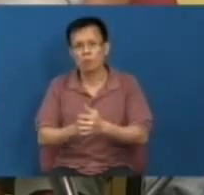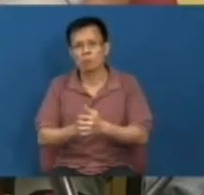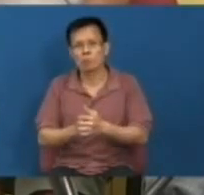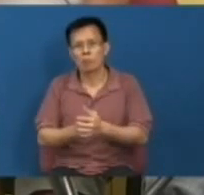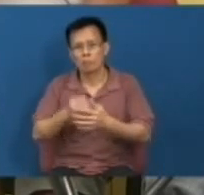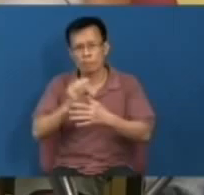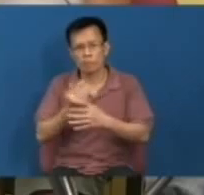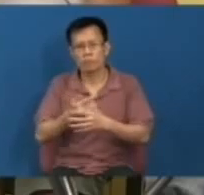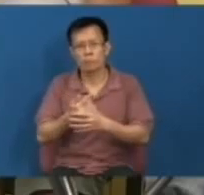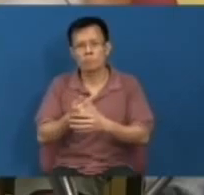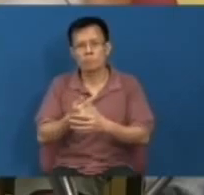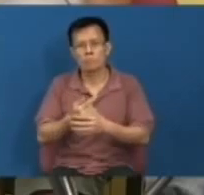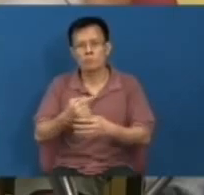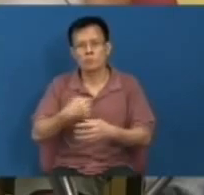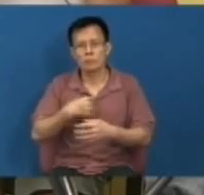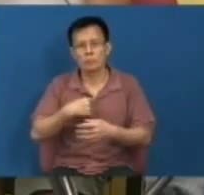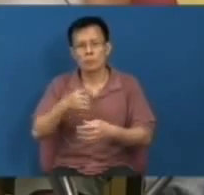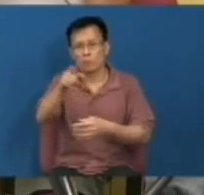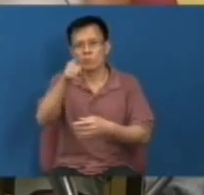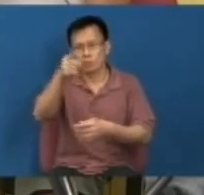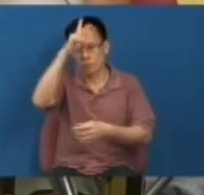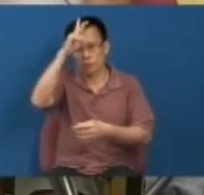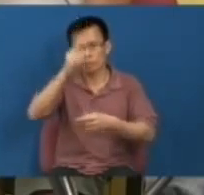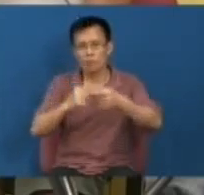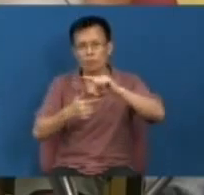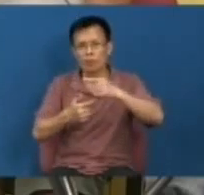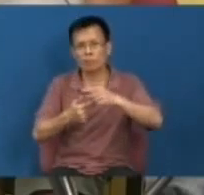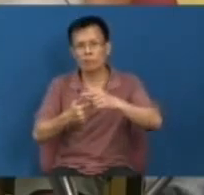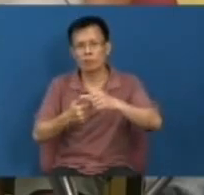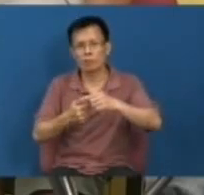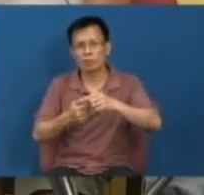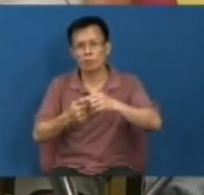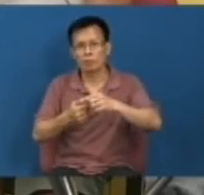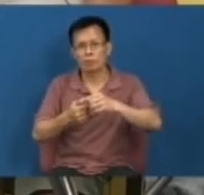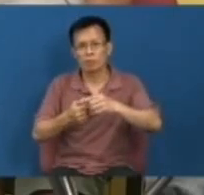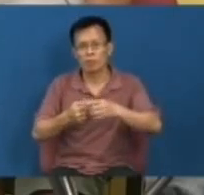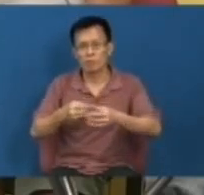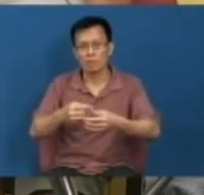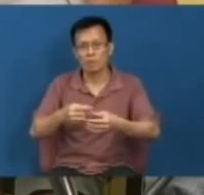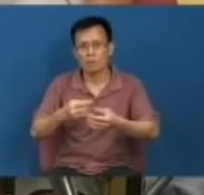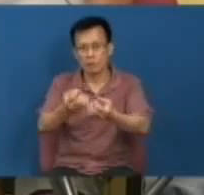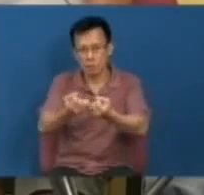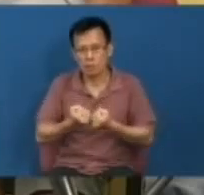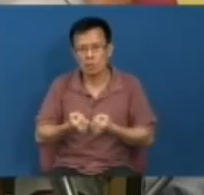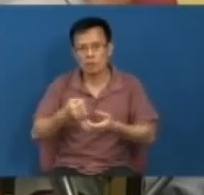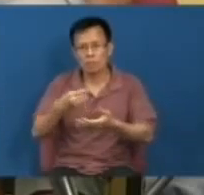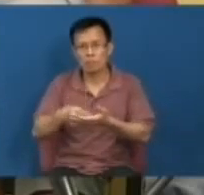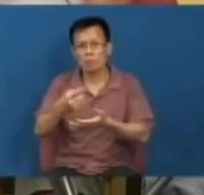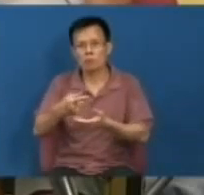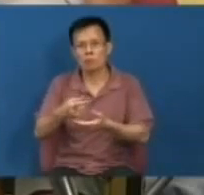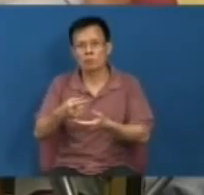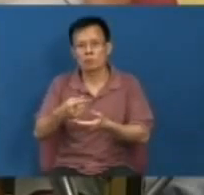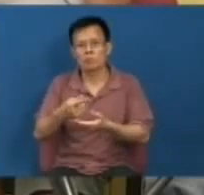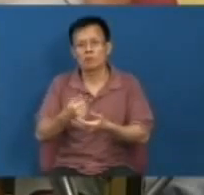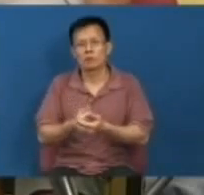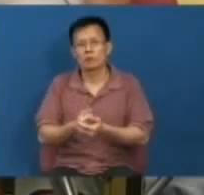因為咧其實佢哋嘅辦法咧，因為佢一個收購嘅時間咧長達六年，你試